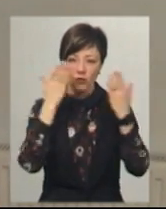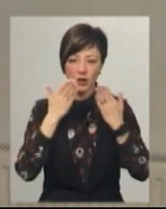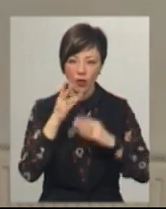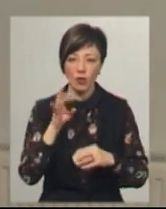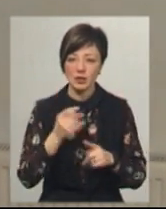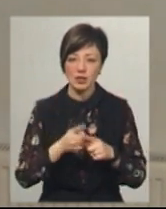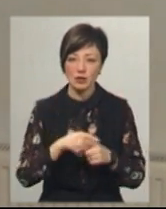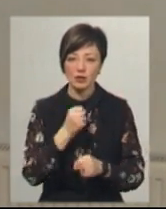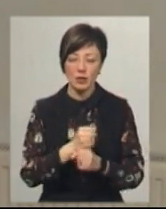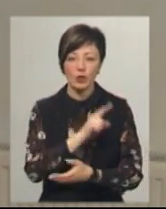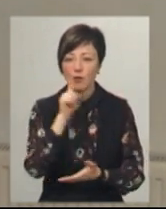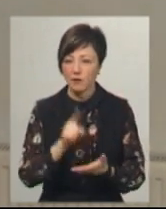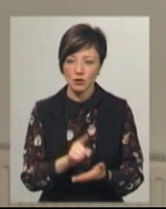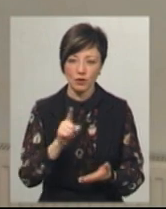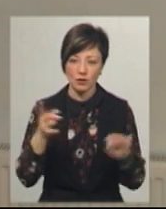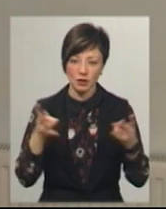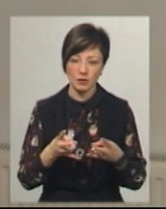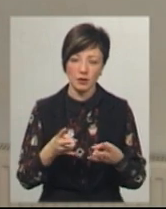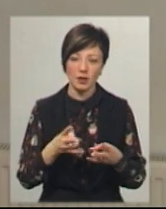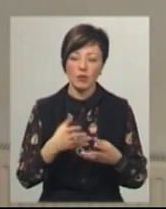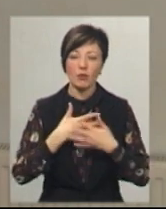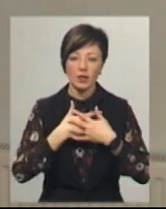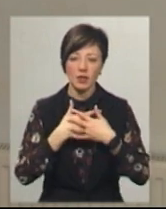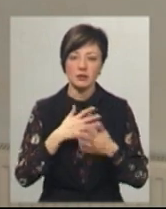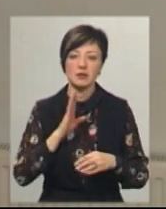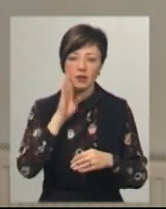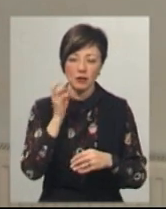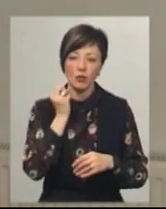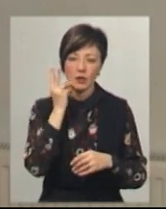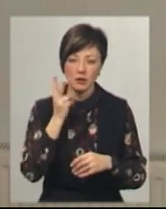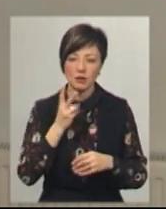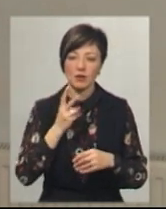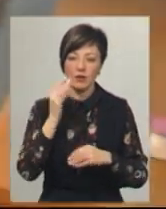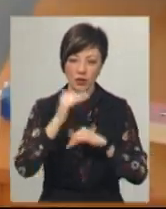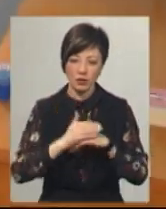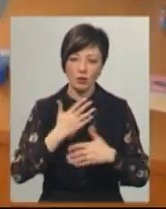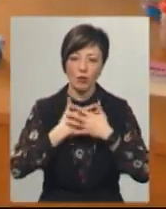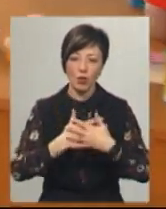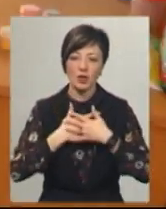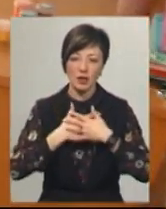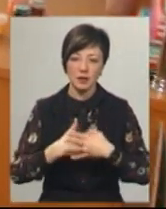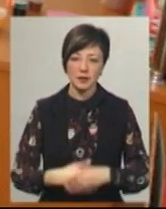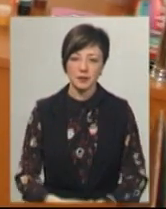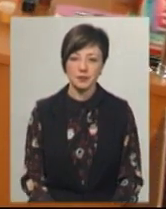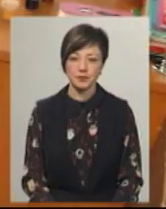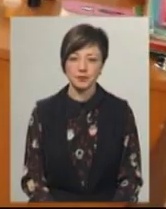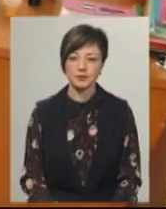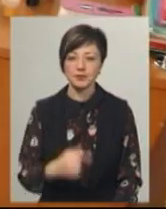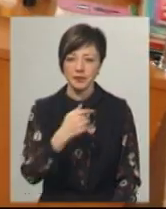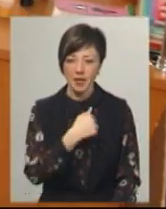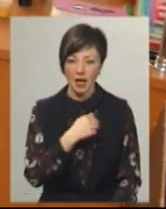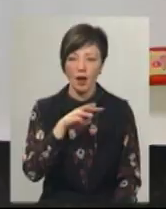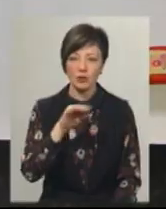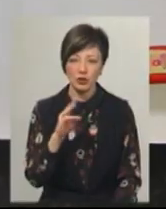вмитися, але це нам зробити потрібно обов'язково. Подихати зранку, подихати в обід, подихати ввечері. Я, Міша,